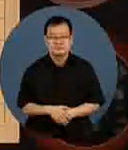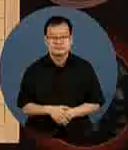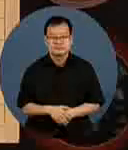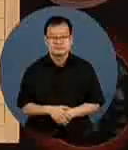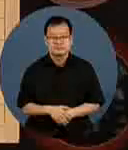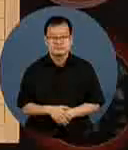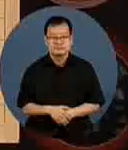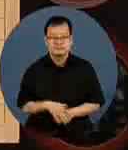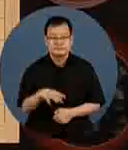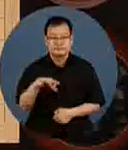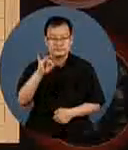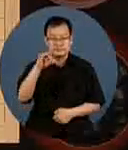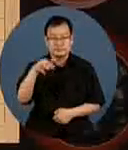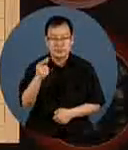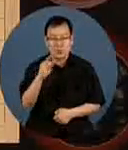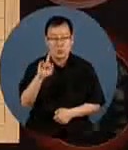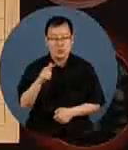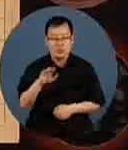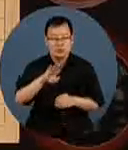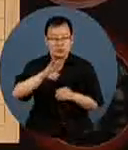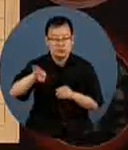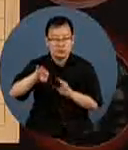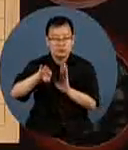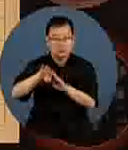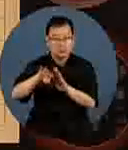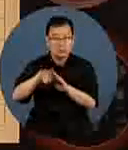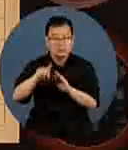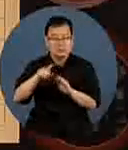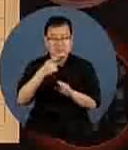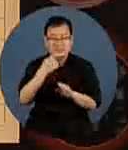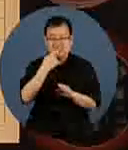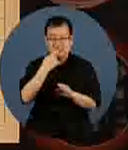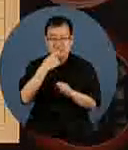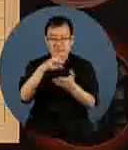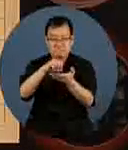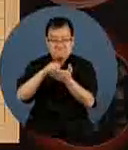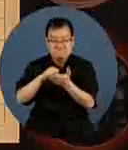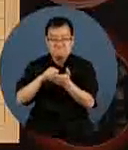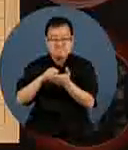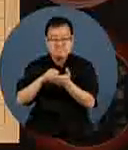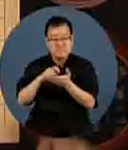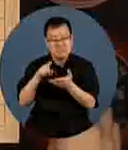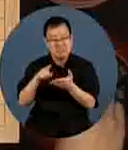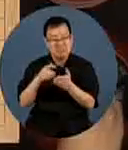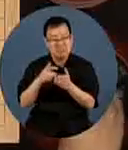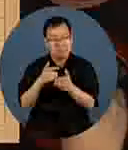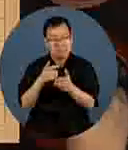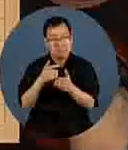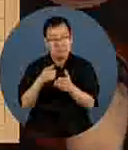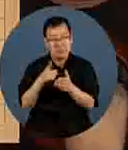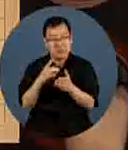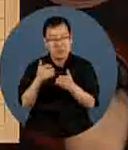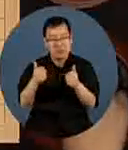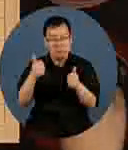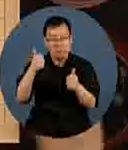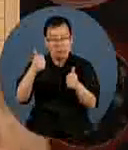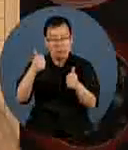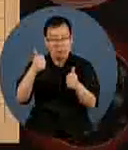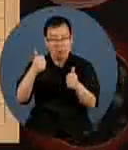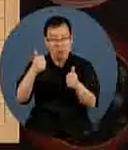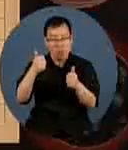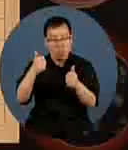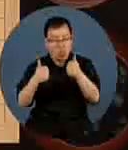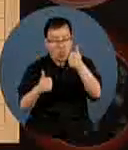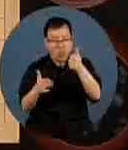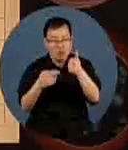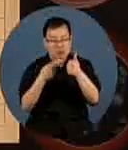자, 일단 초반 그 우변에서의 네, 백의 성공 이후로는요. 네. 한 번도 우세를 뺏긴 적은 없지만 그